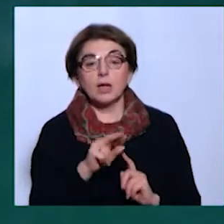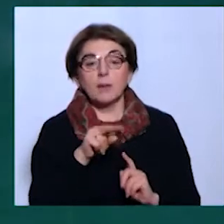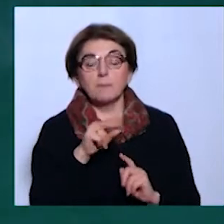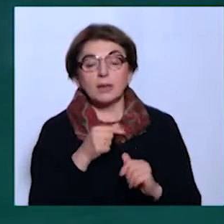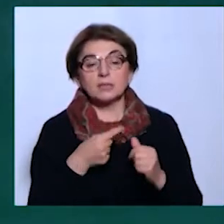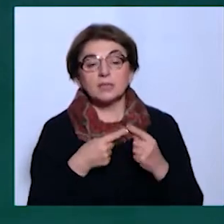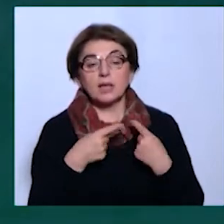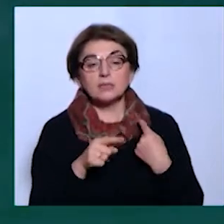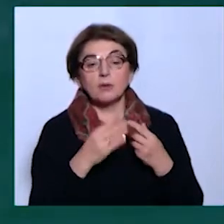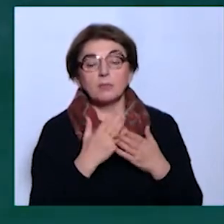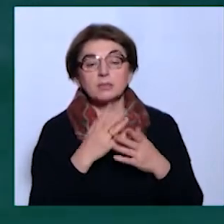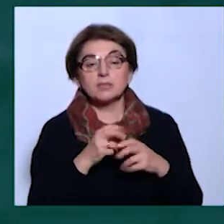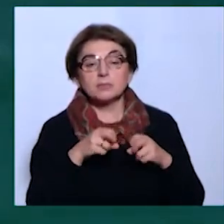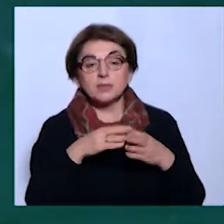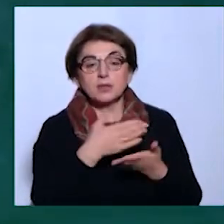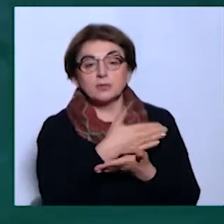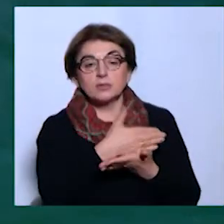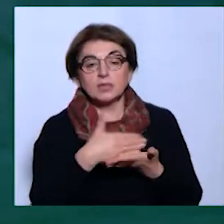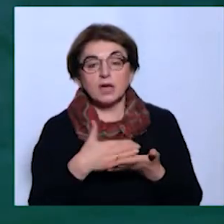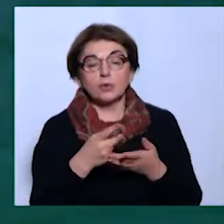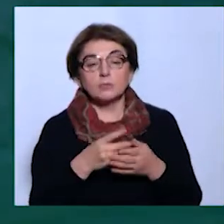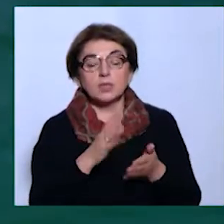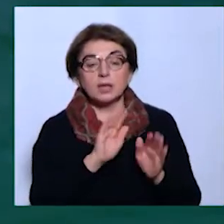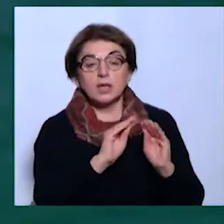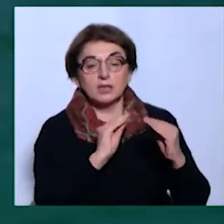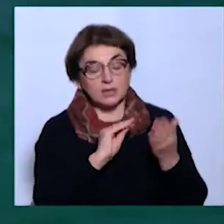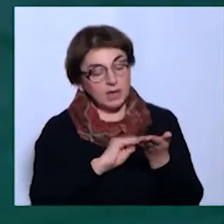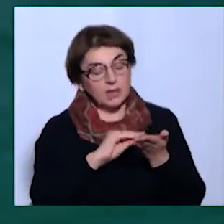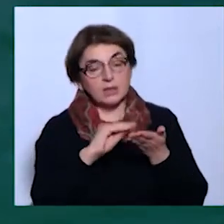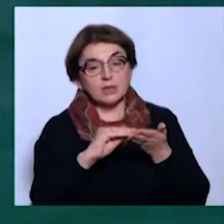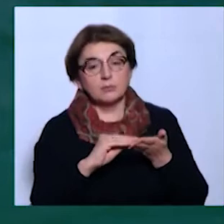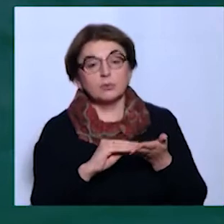პარკისაგან განსხვავებით მას აქვს ტიხარი, რომელზედაც არის განლაგებული